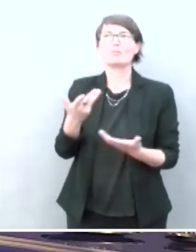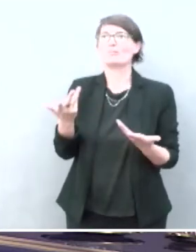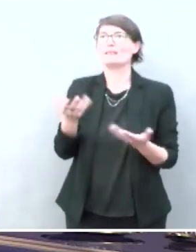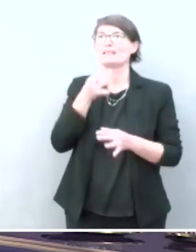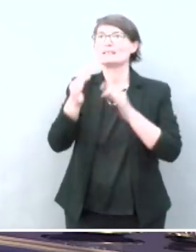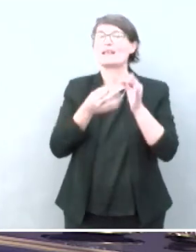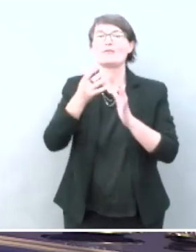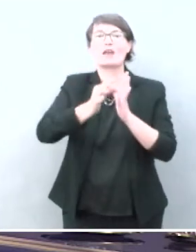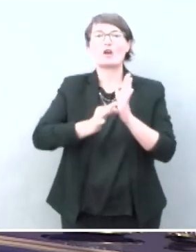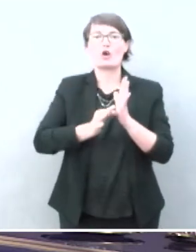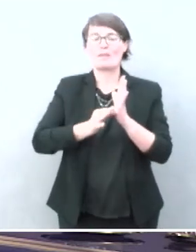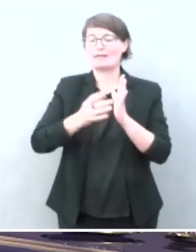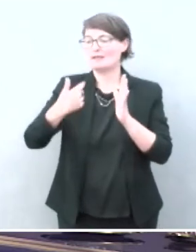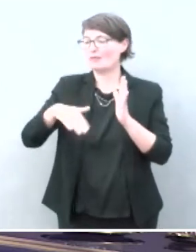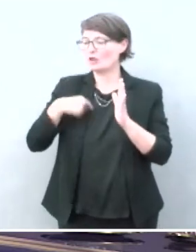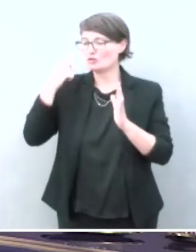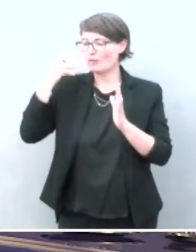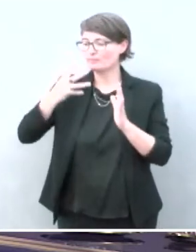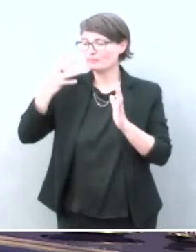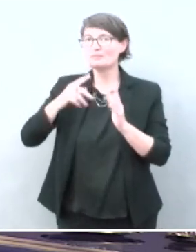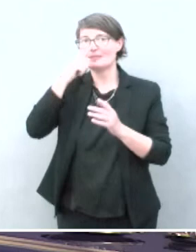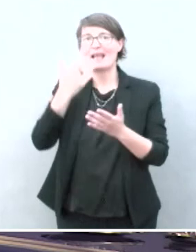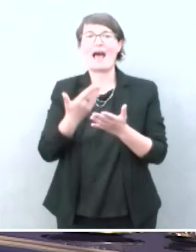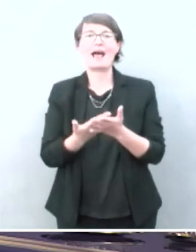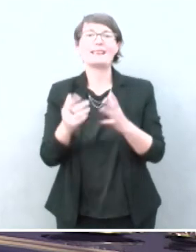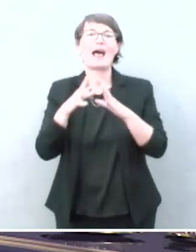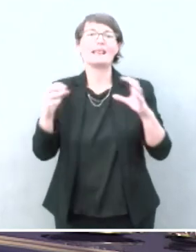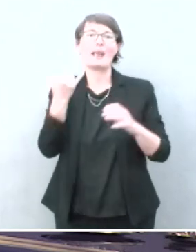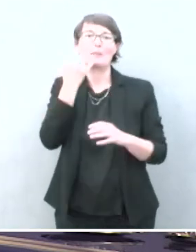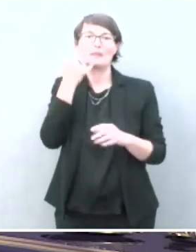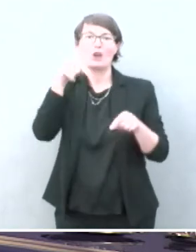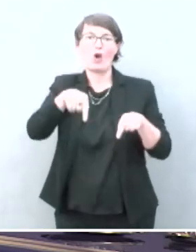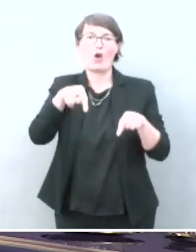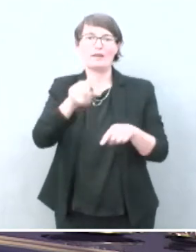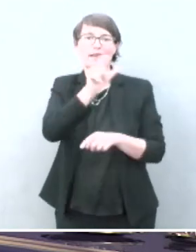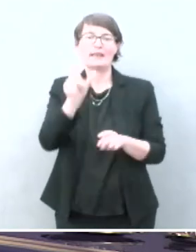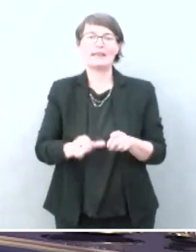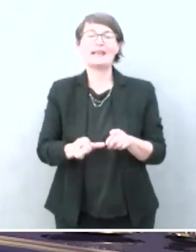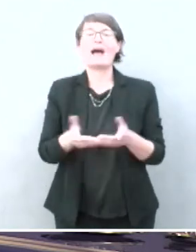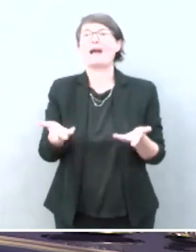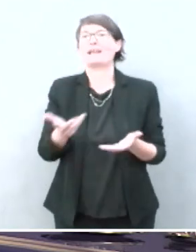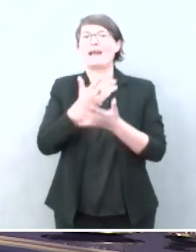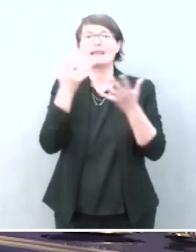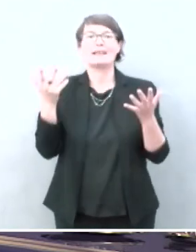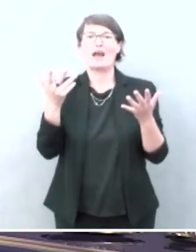per piccoli imprenditori normali, non possono essere in qualche modo gestiti in chiave chiaramente